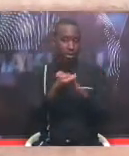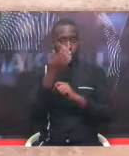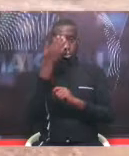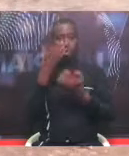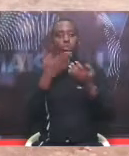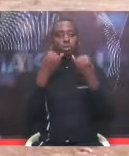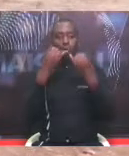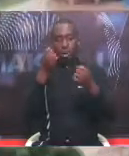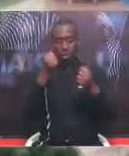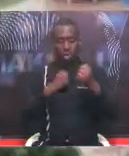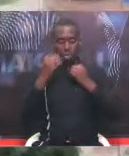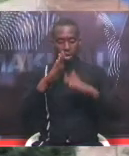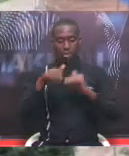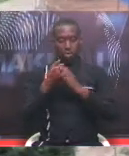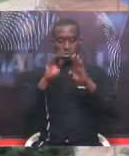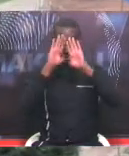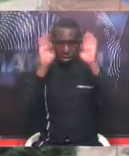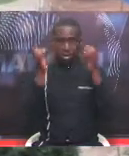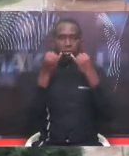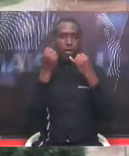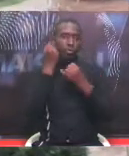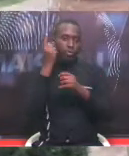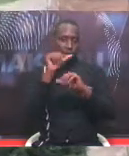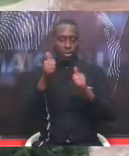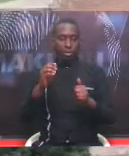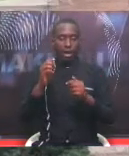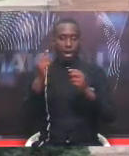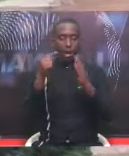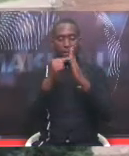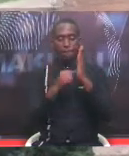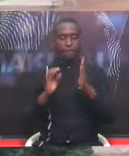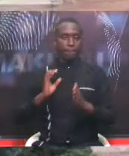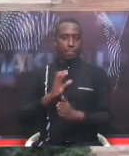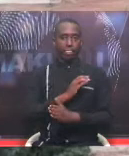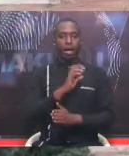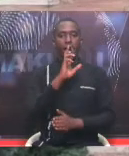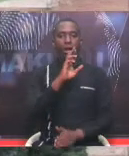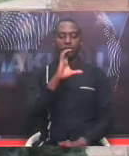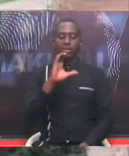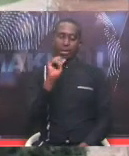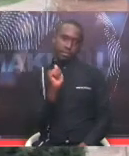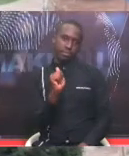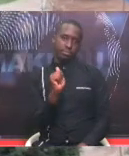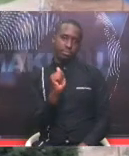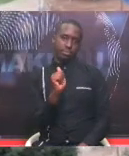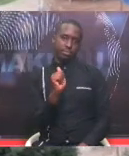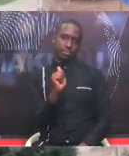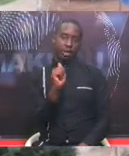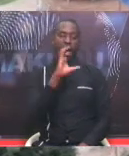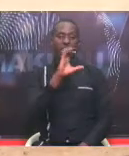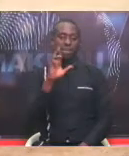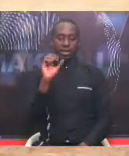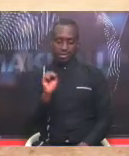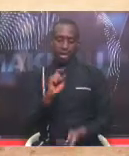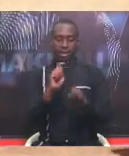muri rusange baze kutwumva neza aya mabwiriza ya komiseri mukuru wa RCS arasimbura yandi yose nkuko nari mbivuze